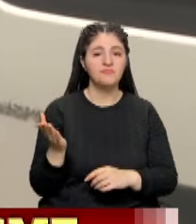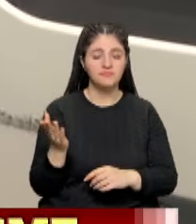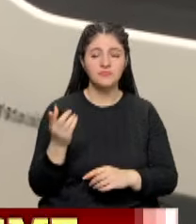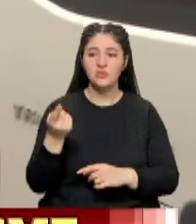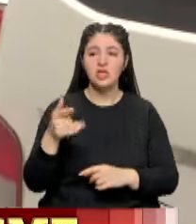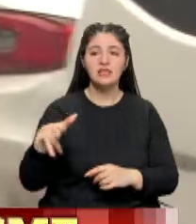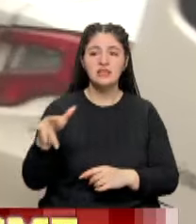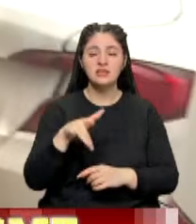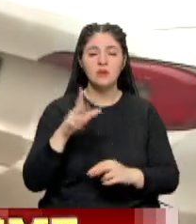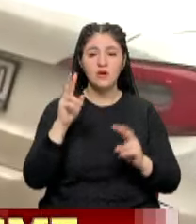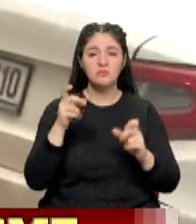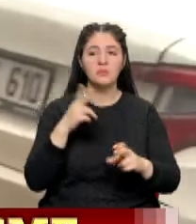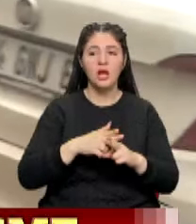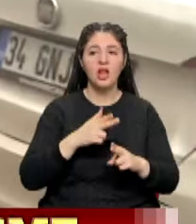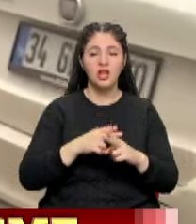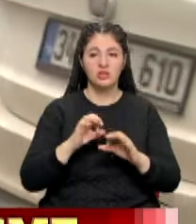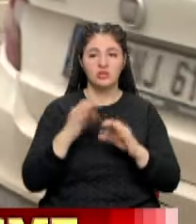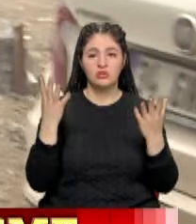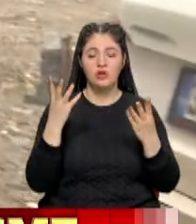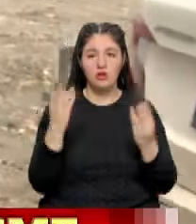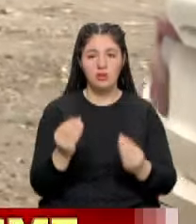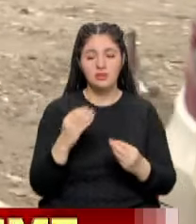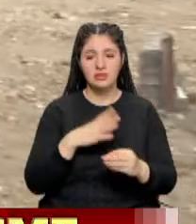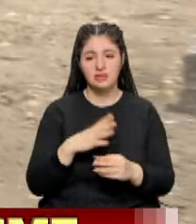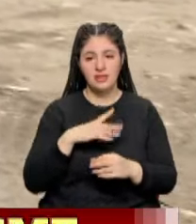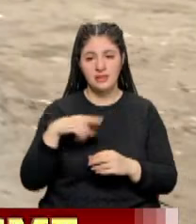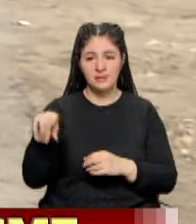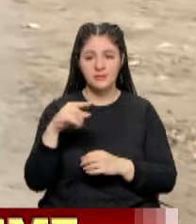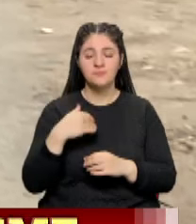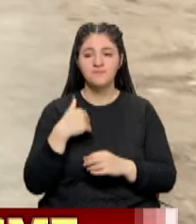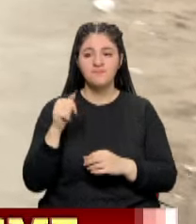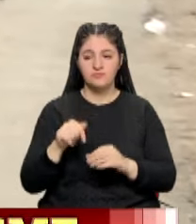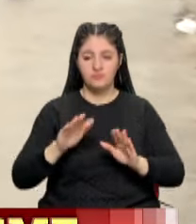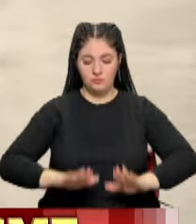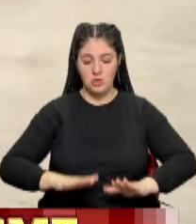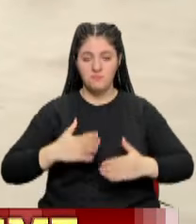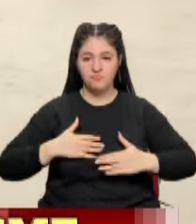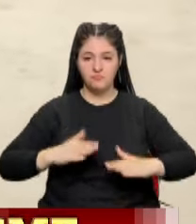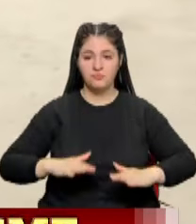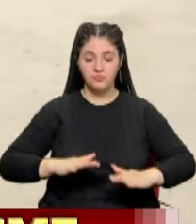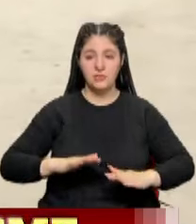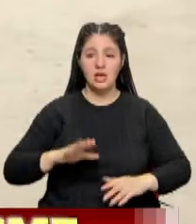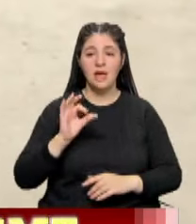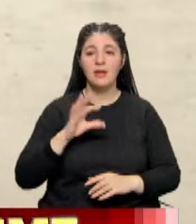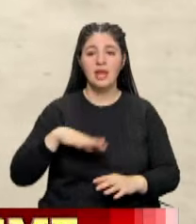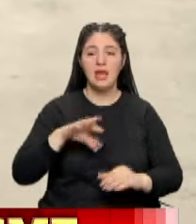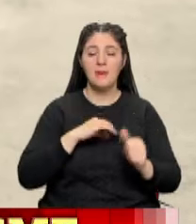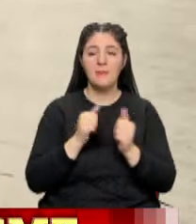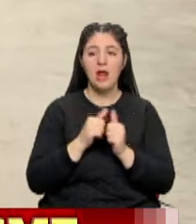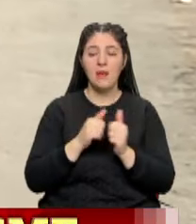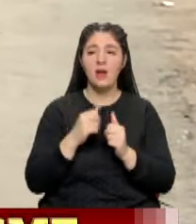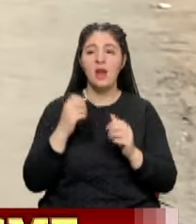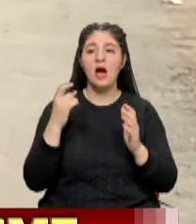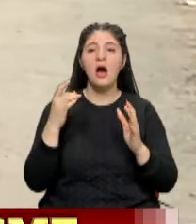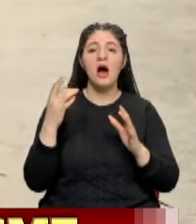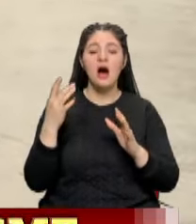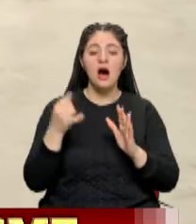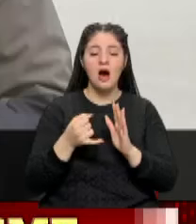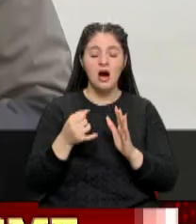işsizlik meselesinin de bir an önce çözülmesini isteyenler. Ben şimdi burada durayım. Hemen hep birlikte bir Adıyaman'a